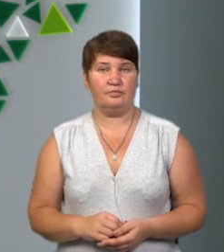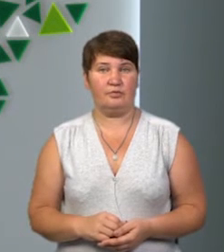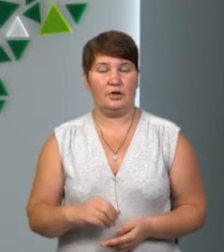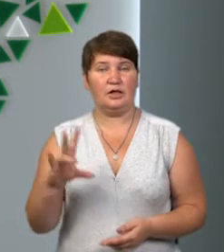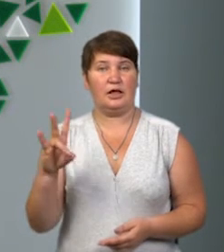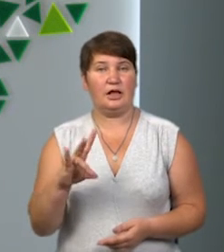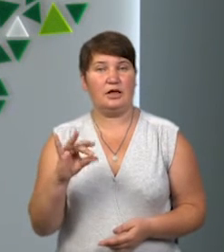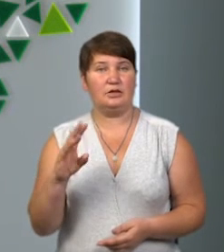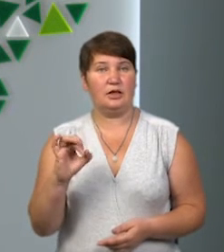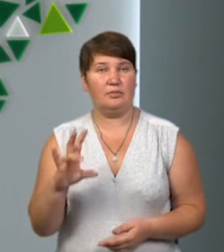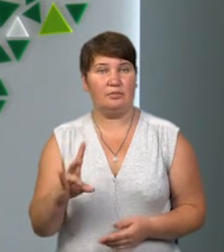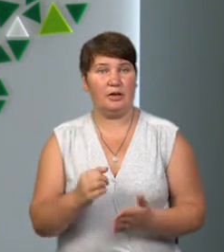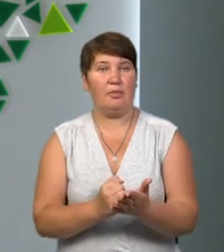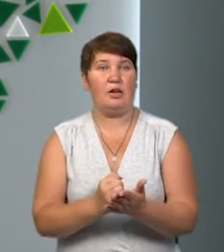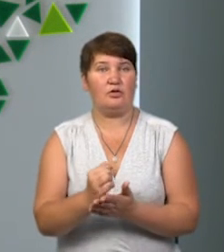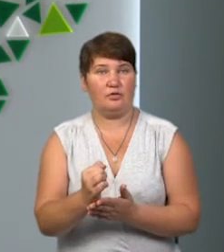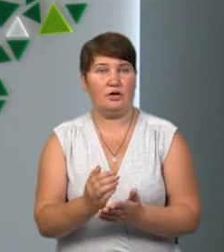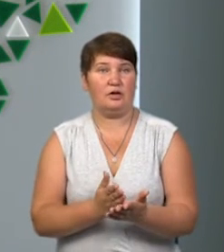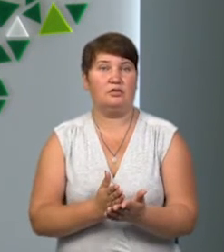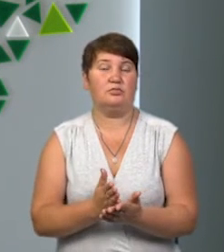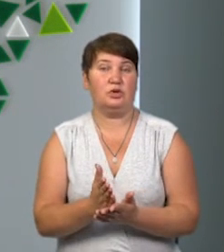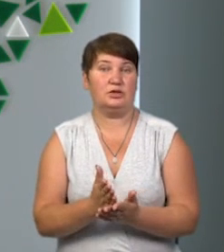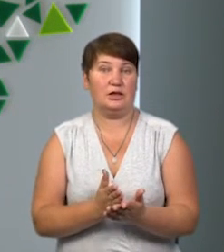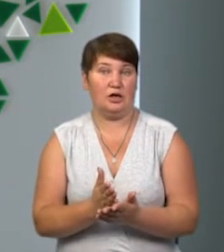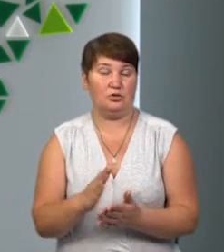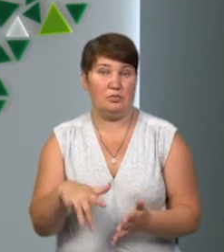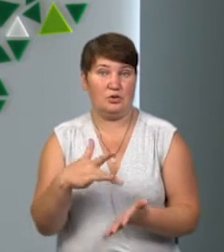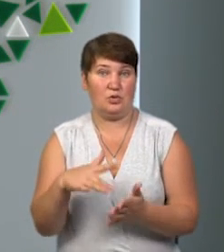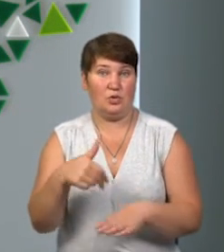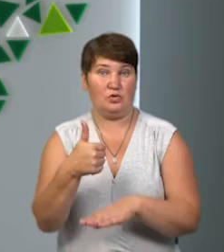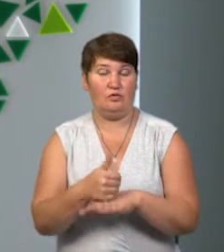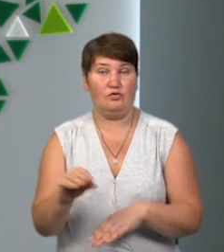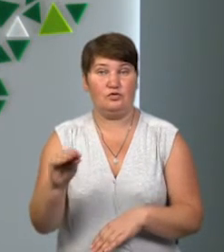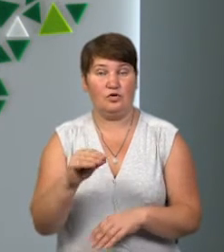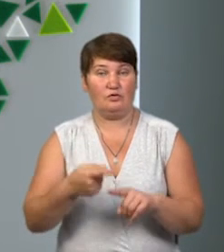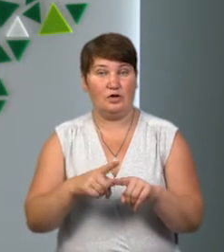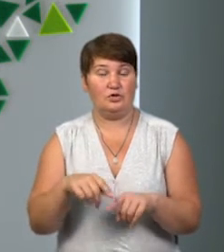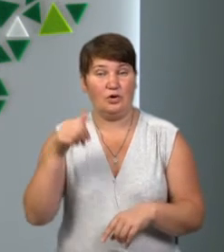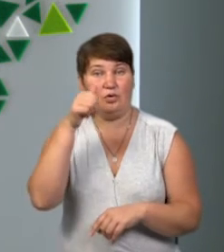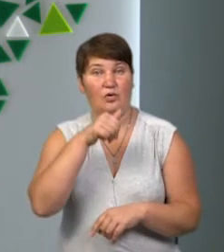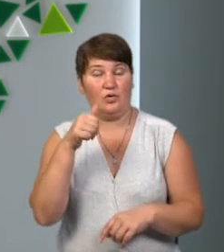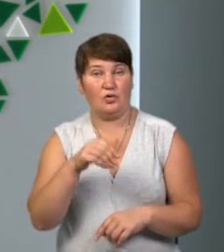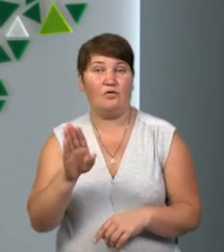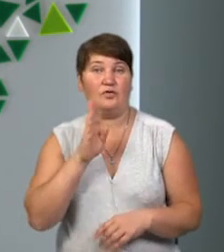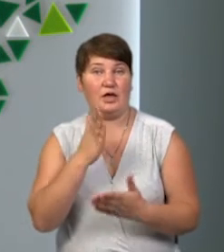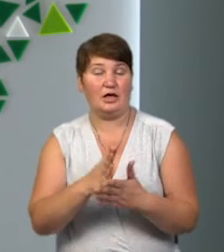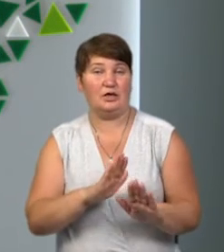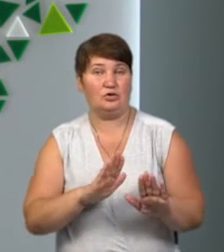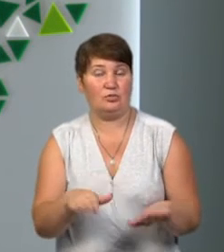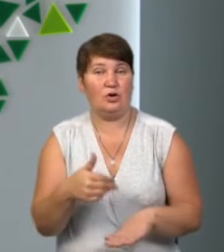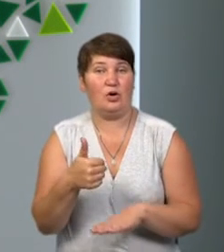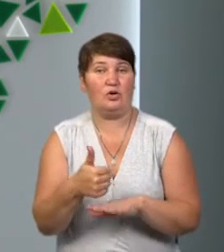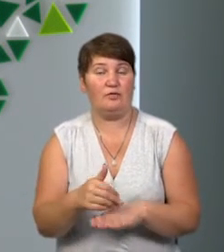Наталія Сербен балотуватиметься на посаду міського голови Івано-Франківська у жовтні цього року. Наразі вона є заступницею голови